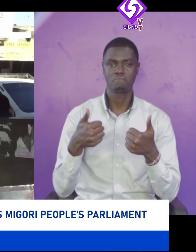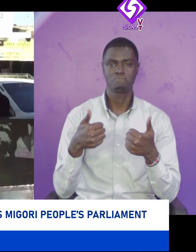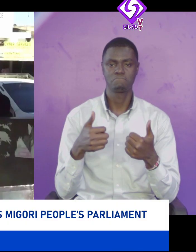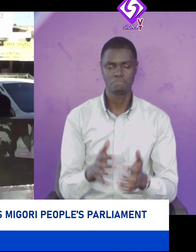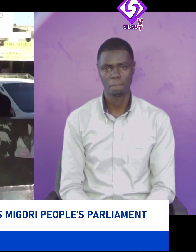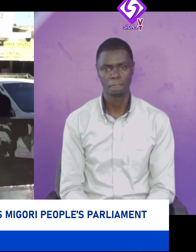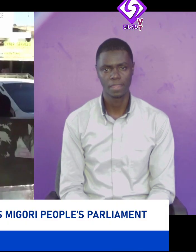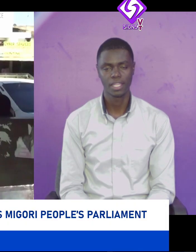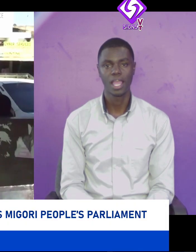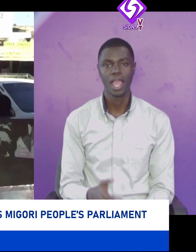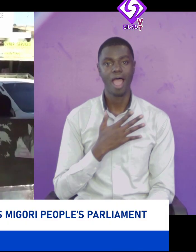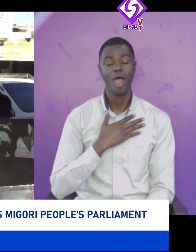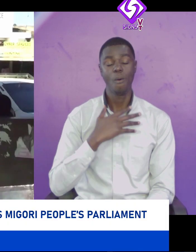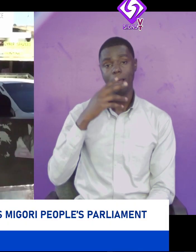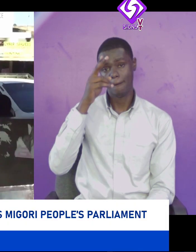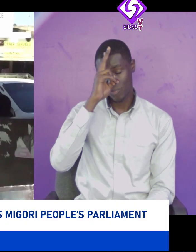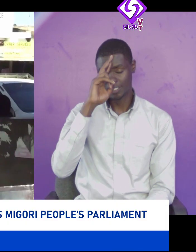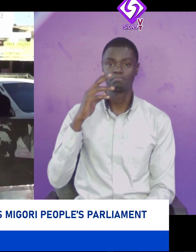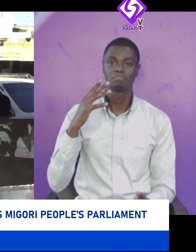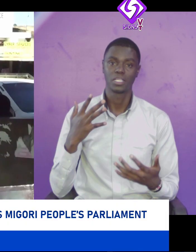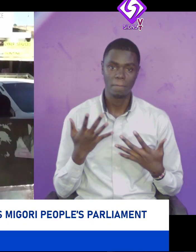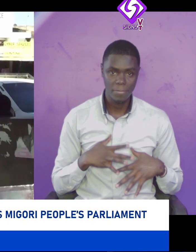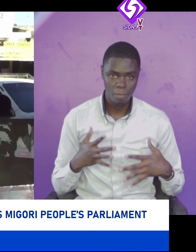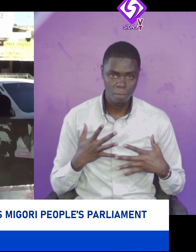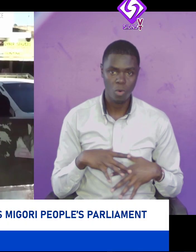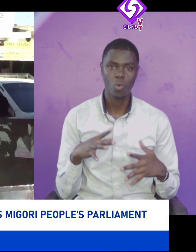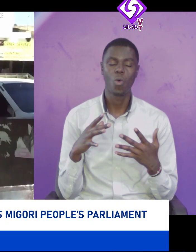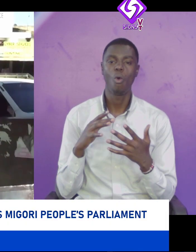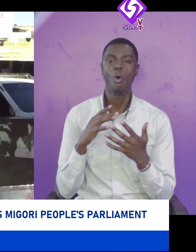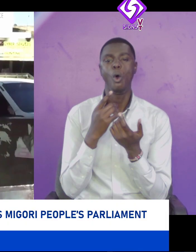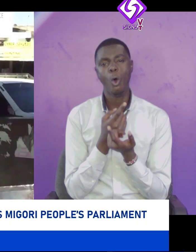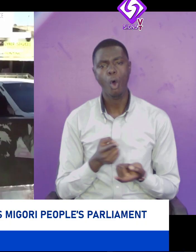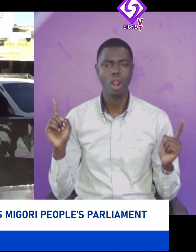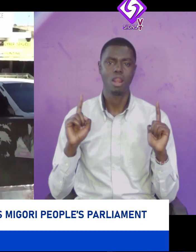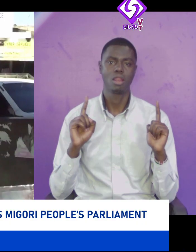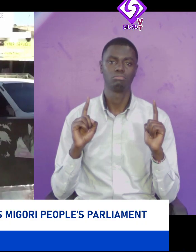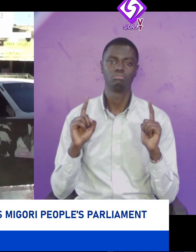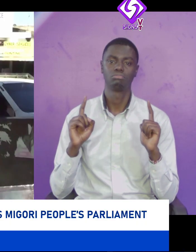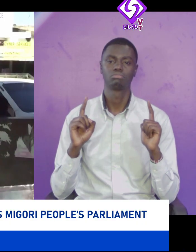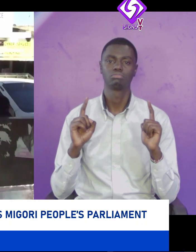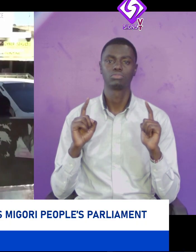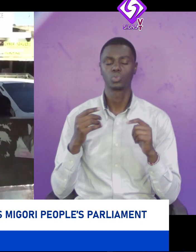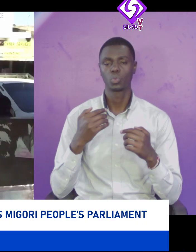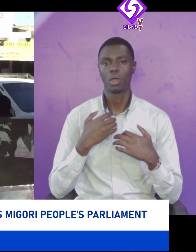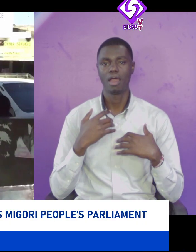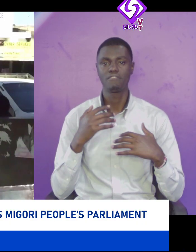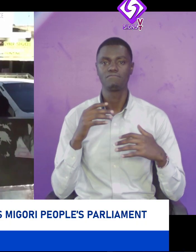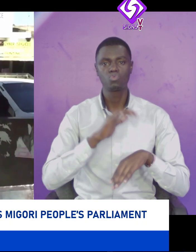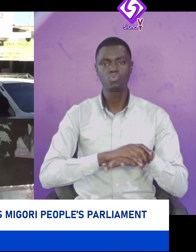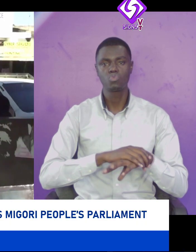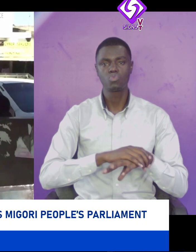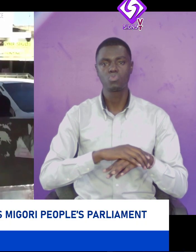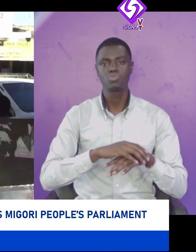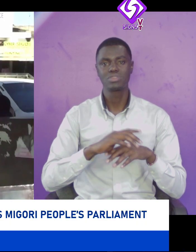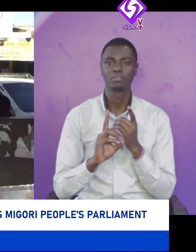Wale polisi wetu na wananchi tuwe tuna utovu wa amani na tuzingatie